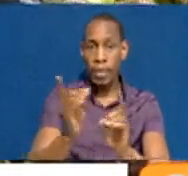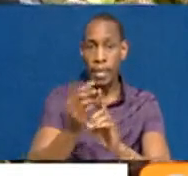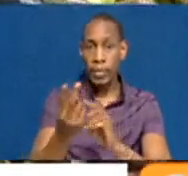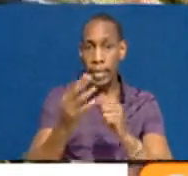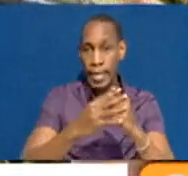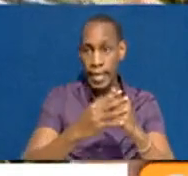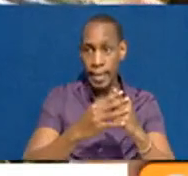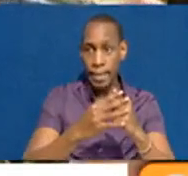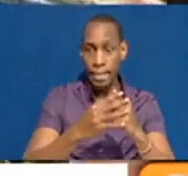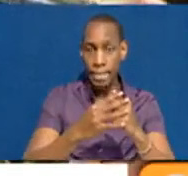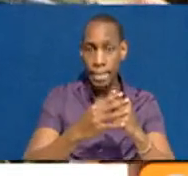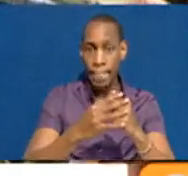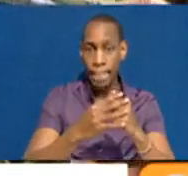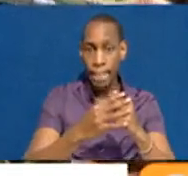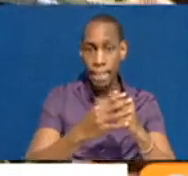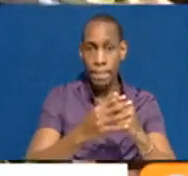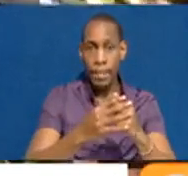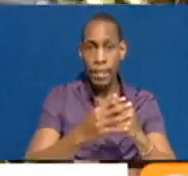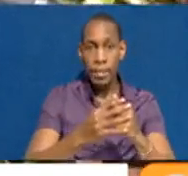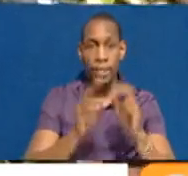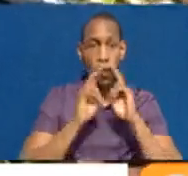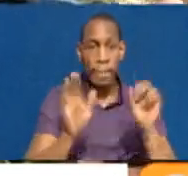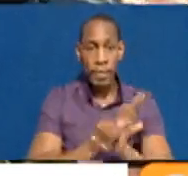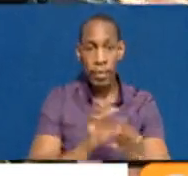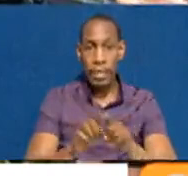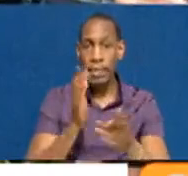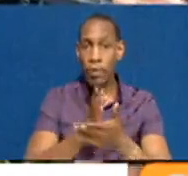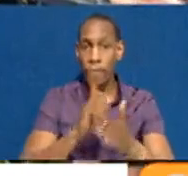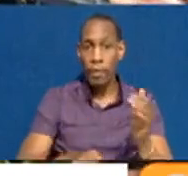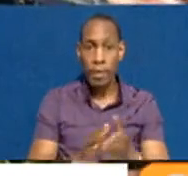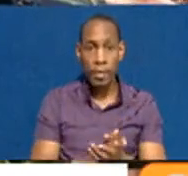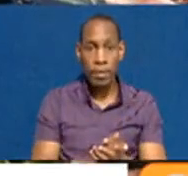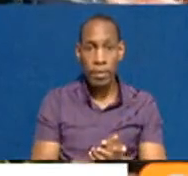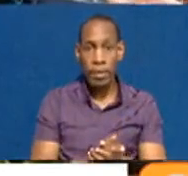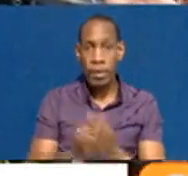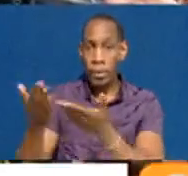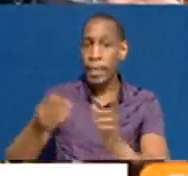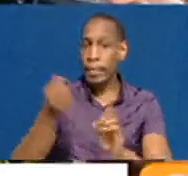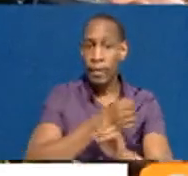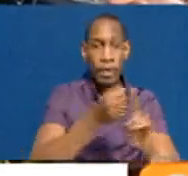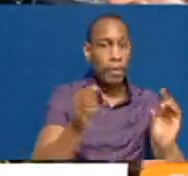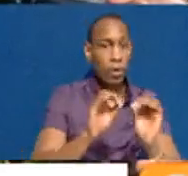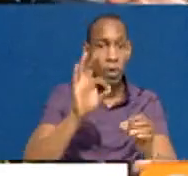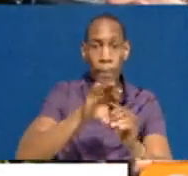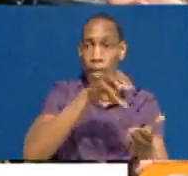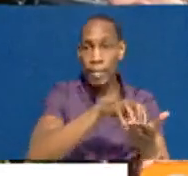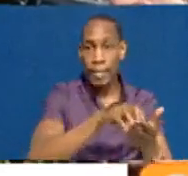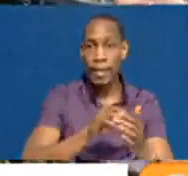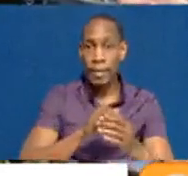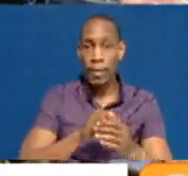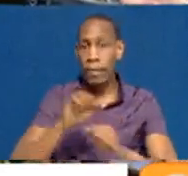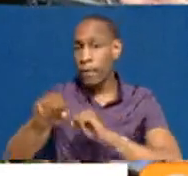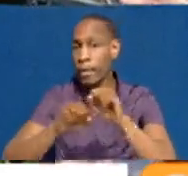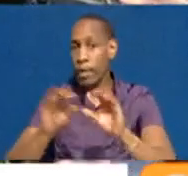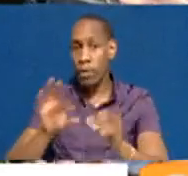29 iko peaceful, kuhakikisha kuwa hawataleta fujo katika vituo, hawatapigana